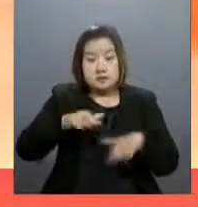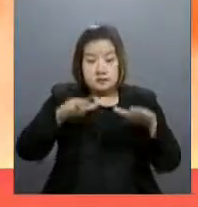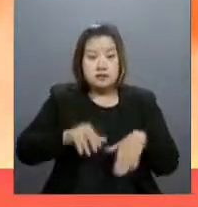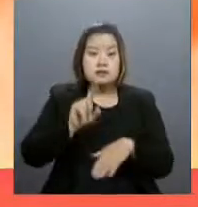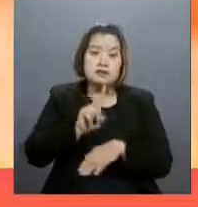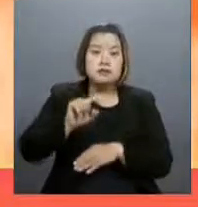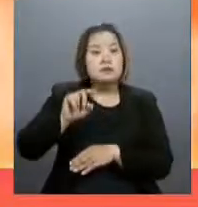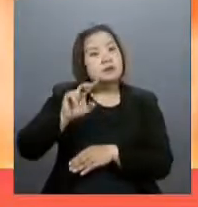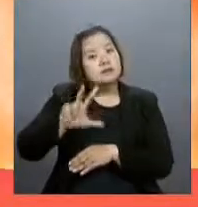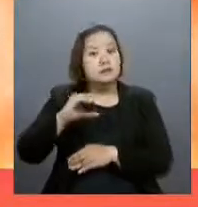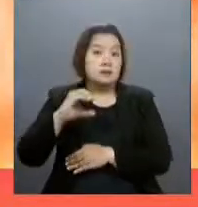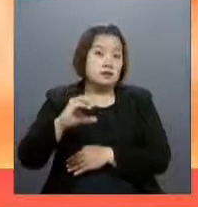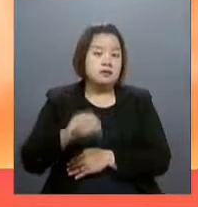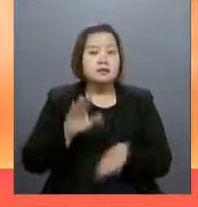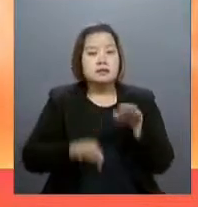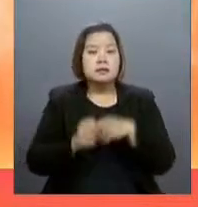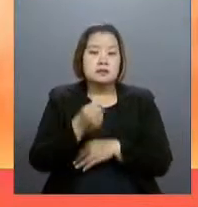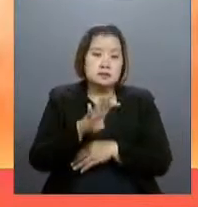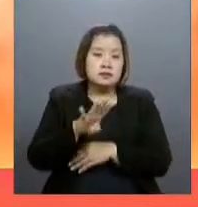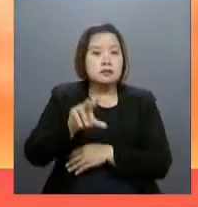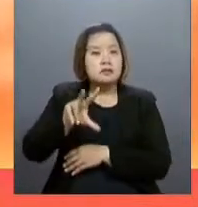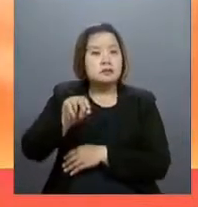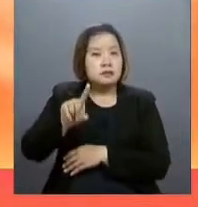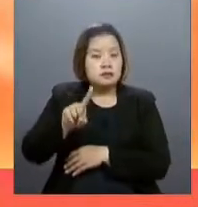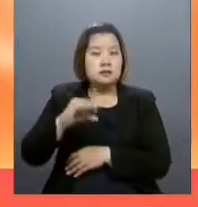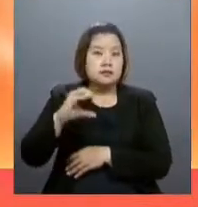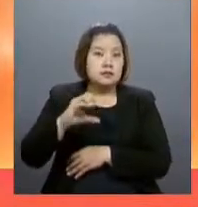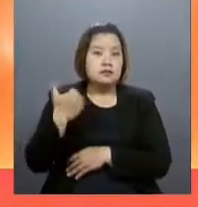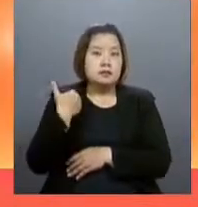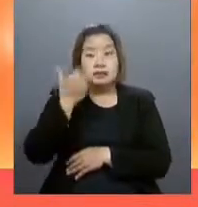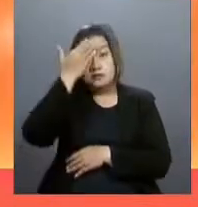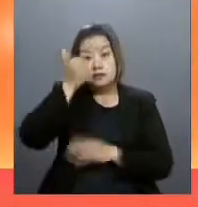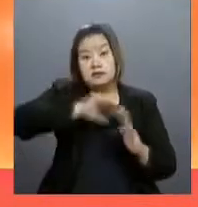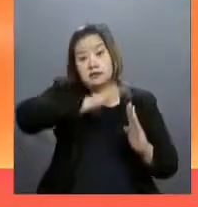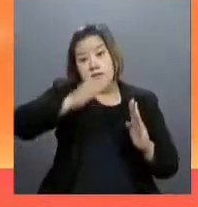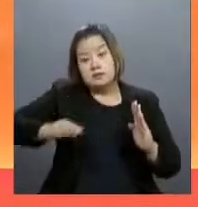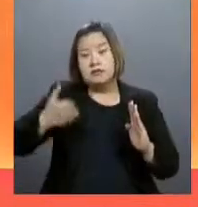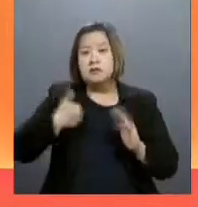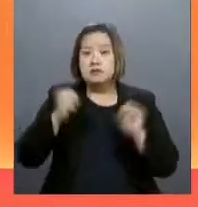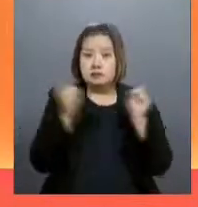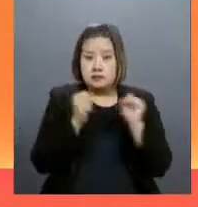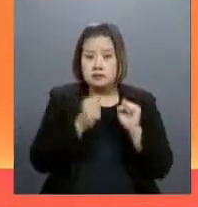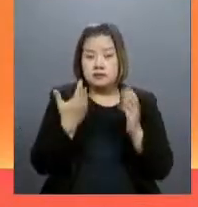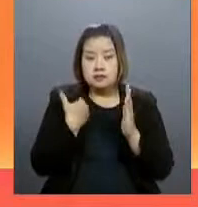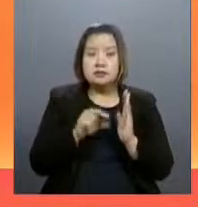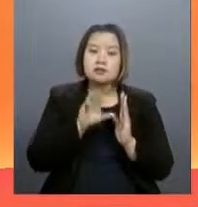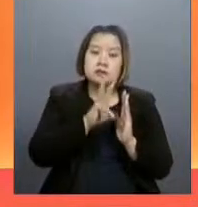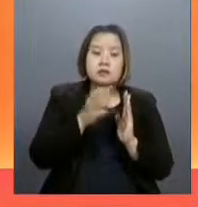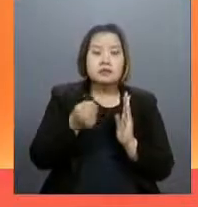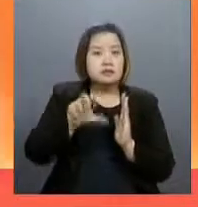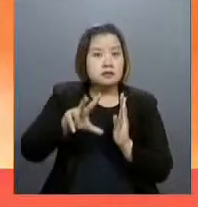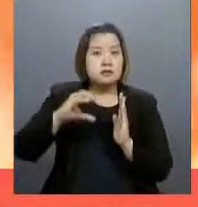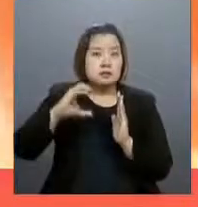องศาอยู่ที่ระหว่าง 14-31 องศาเซลเซียสบริเวณยอดภูอากาศหนาวอุณหภูมิต่ำสุด 6-13 องศา